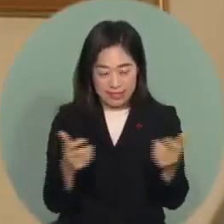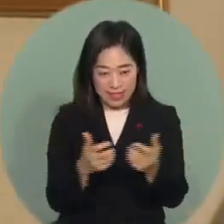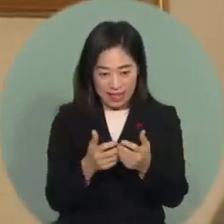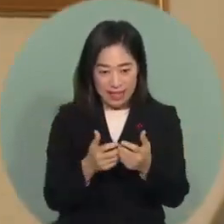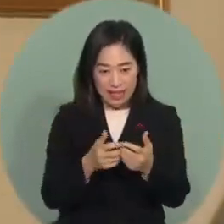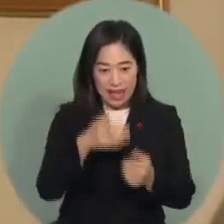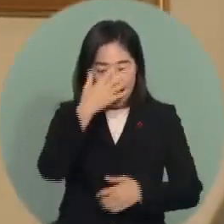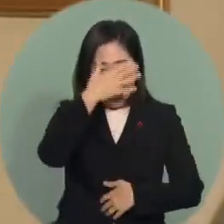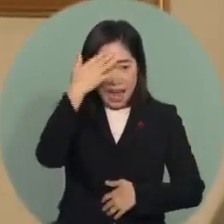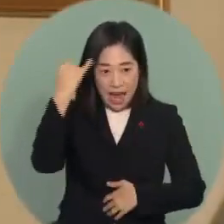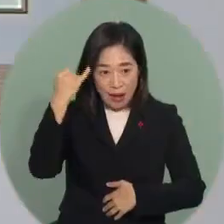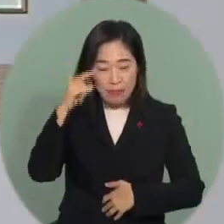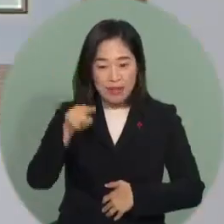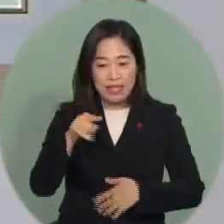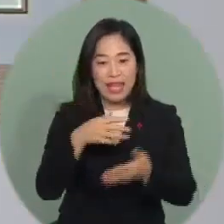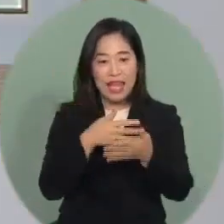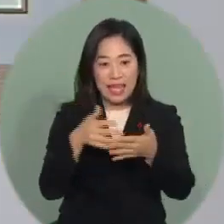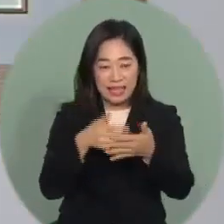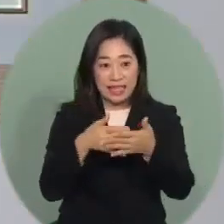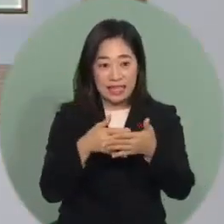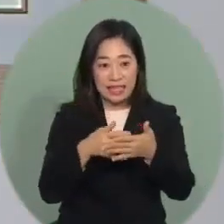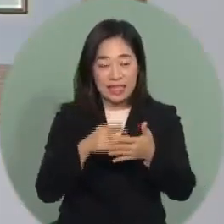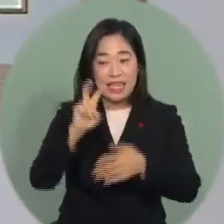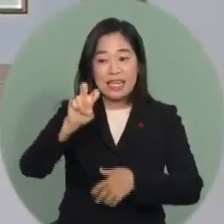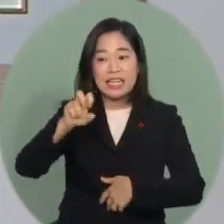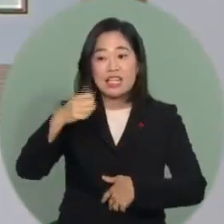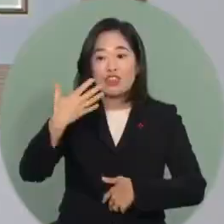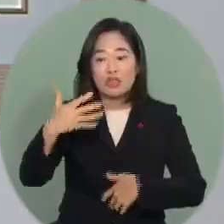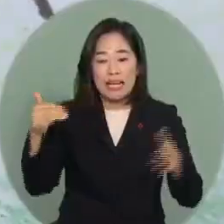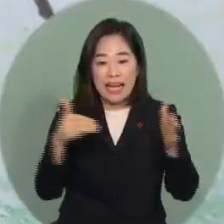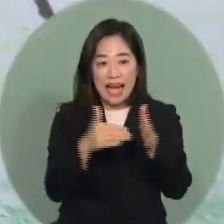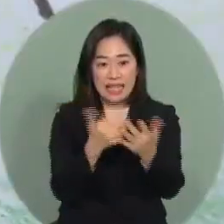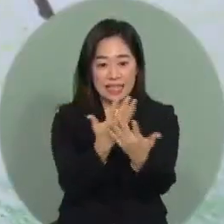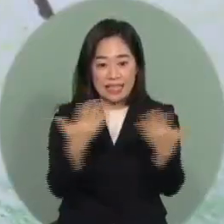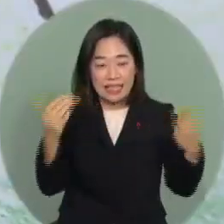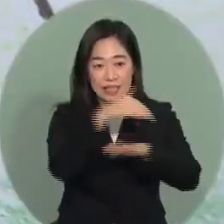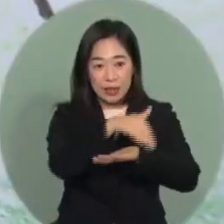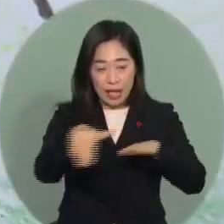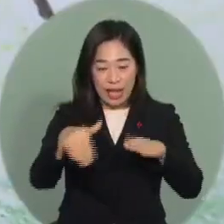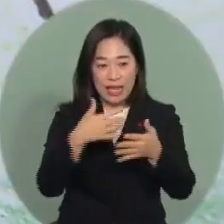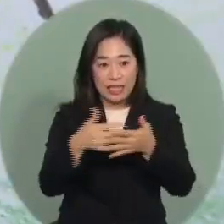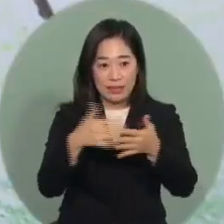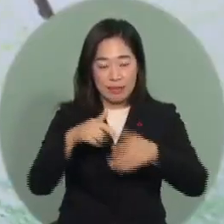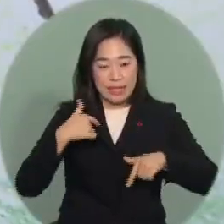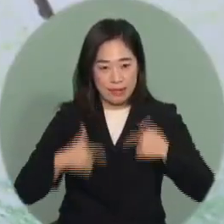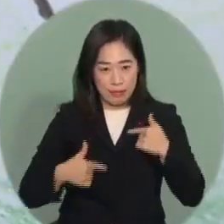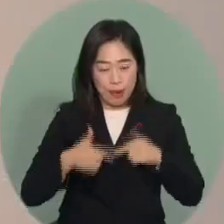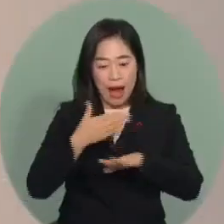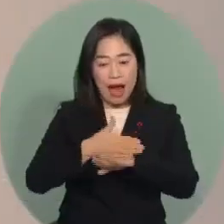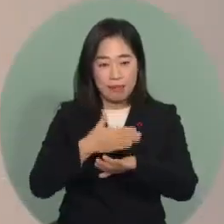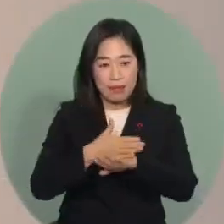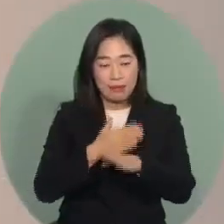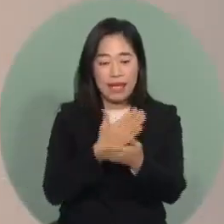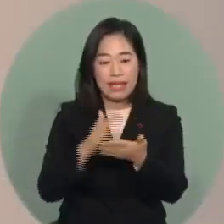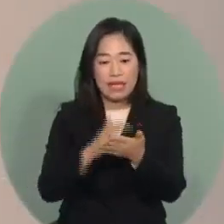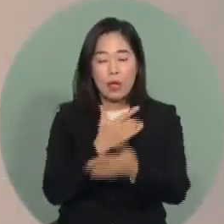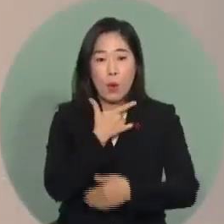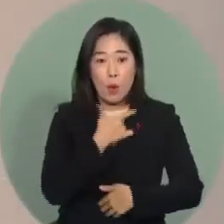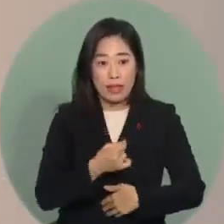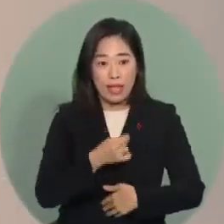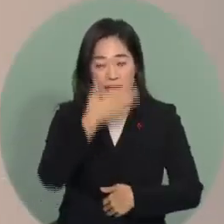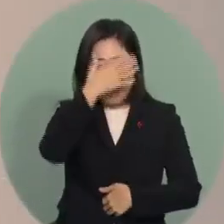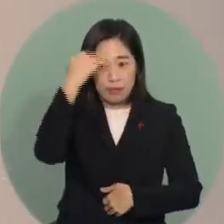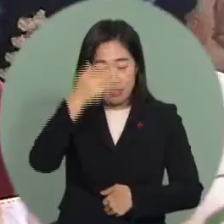김할머니의 작품은 다음 달 29일까지 전시될 예정입니다. 그림으로 기쁨과 감사함을 나누고 싶다는